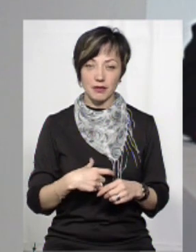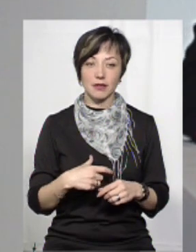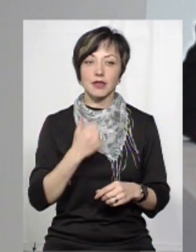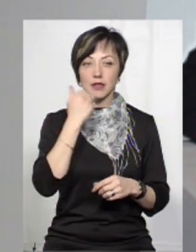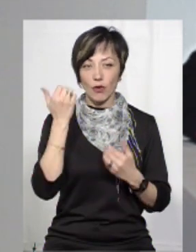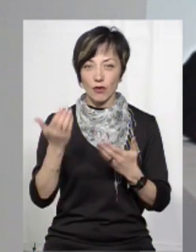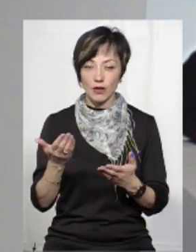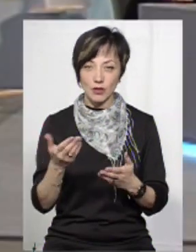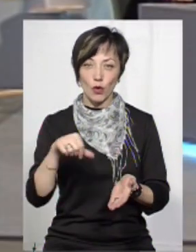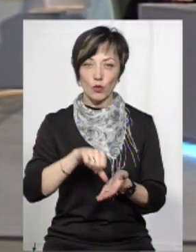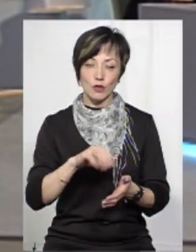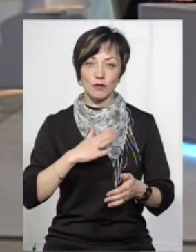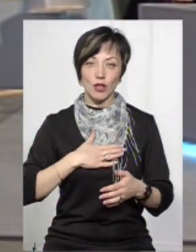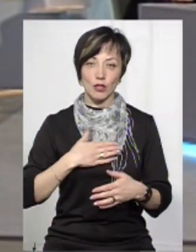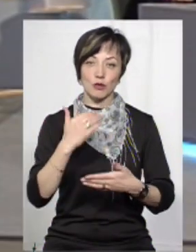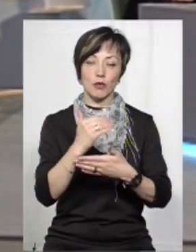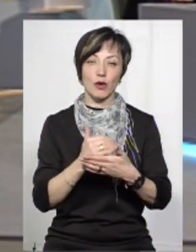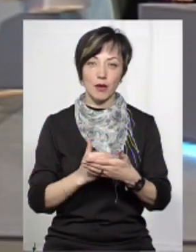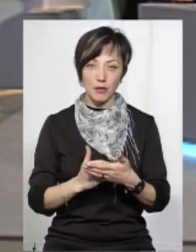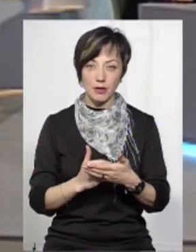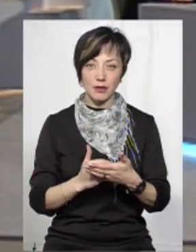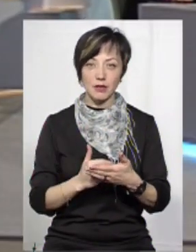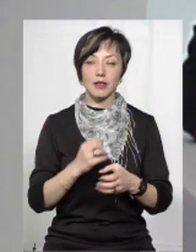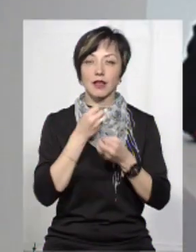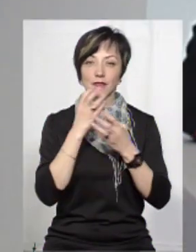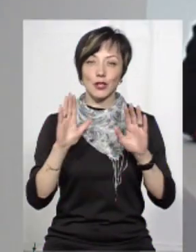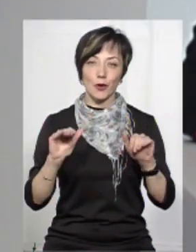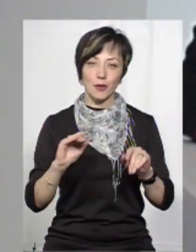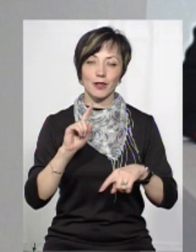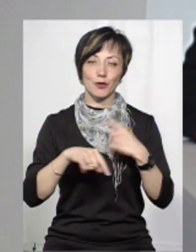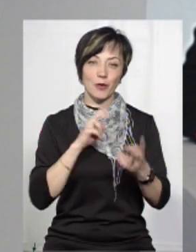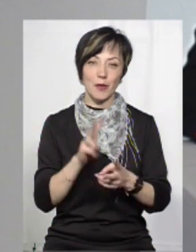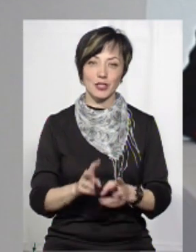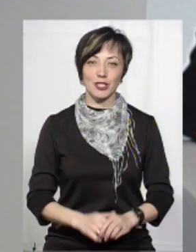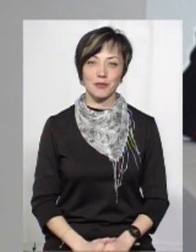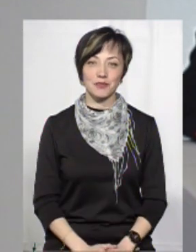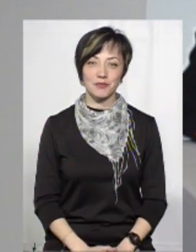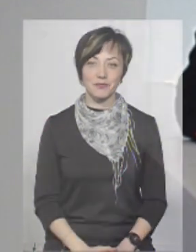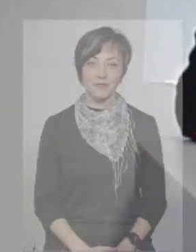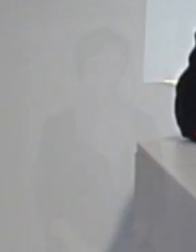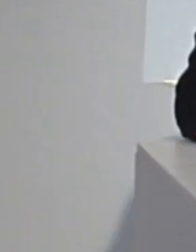Вам дякую за участь у програмі. На все добре. До побачення.